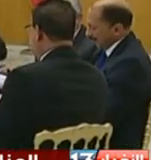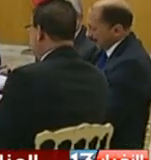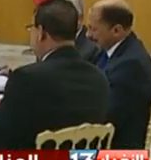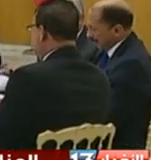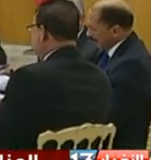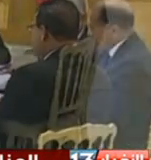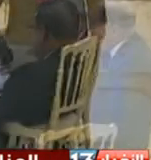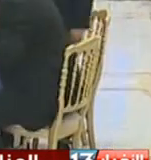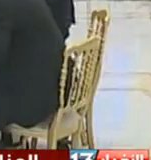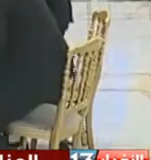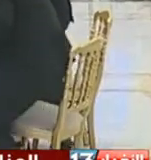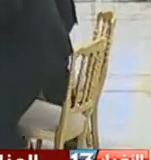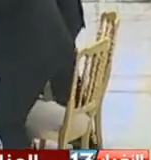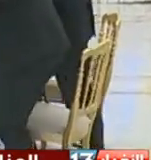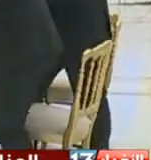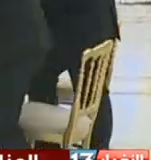السياسي.